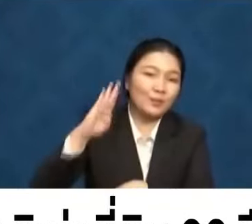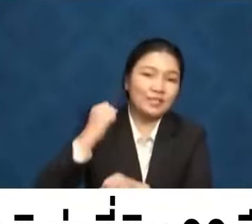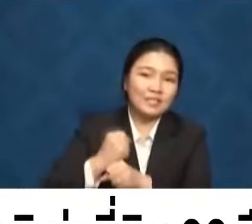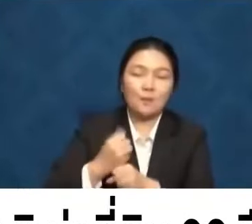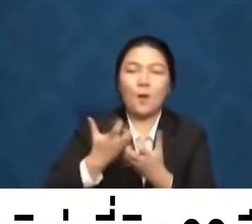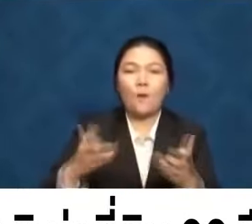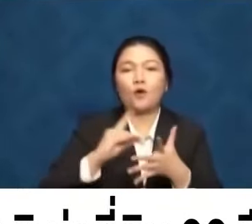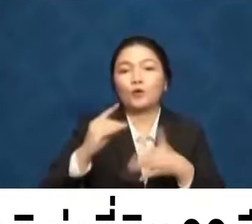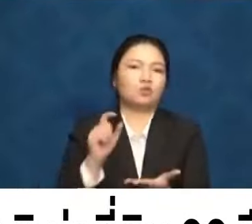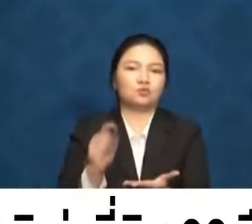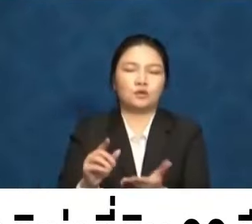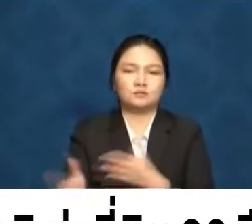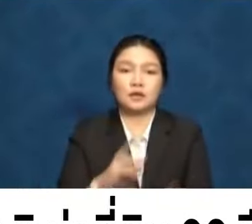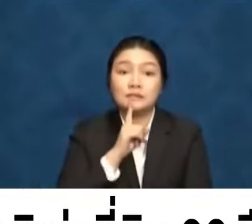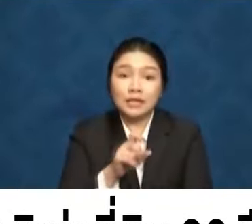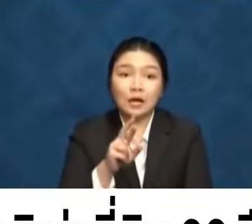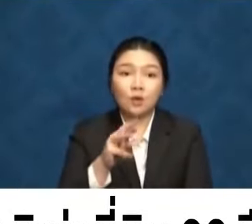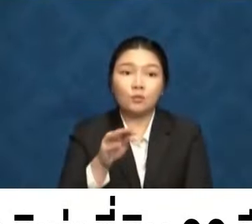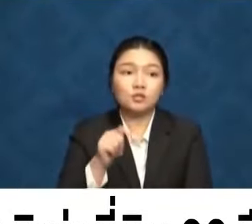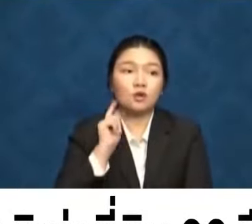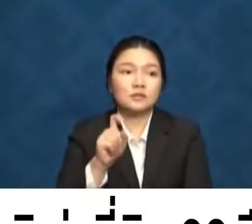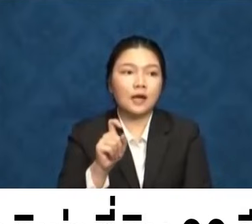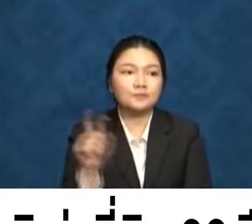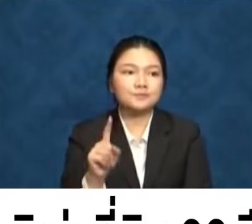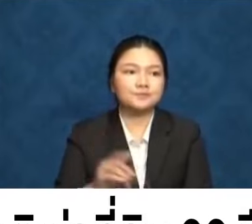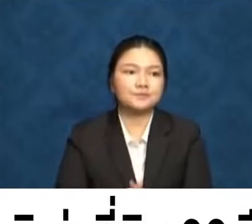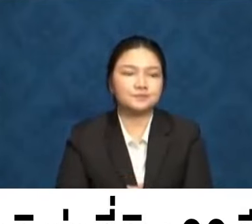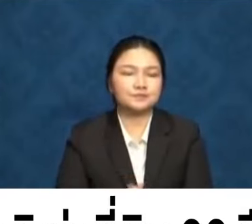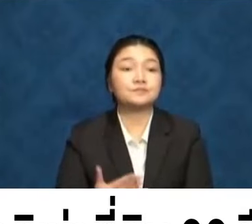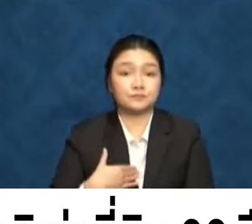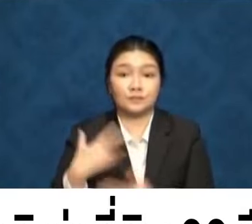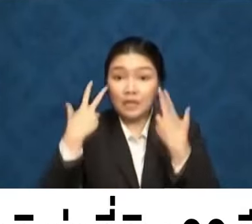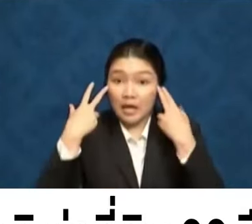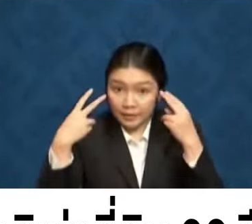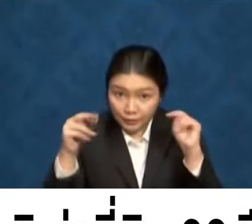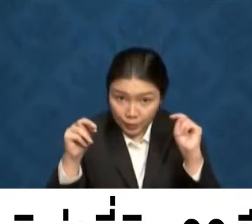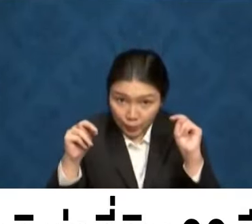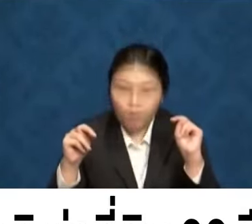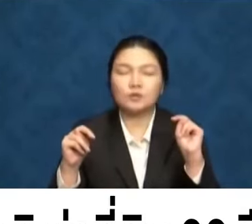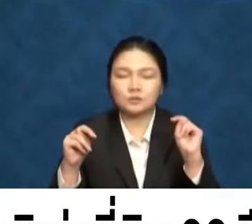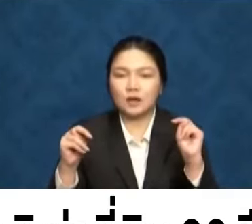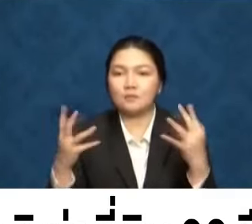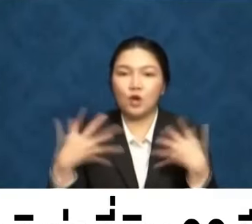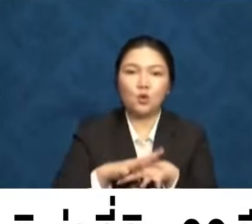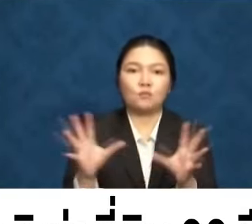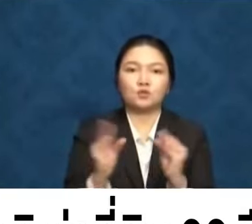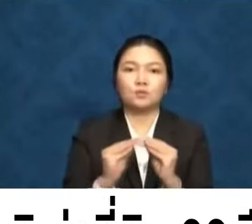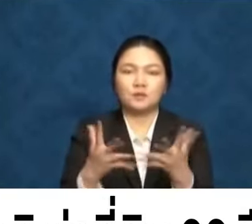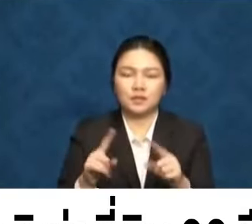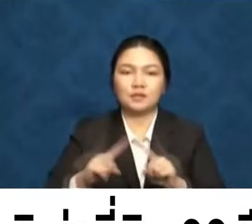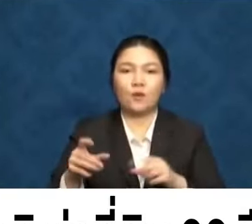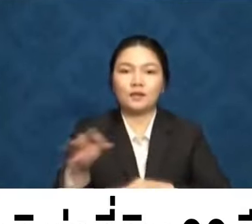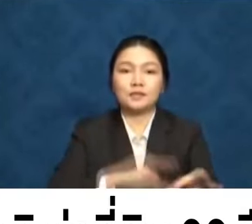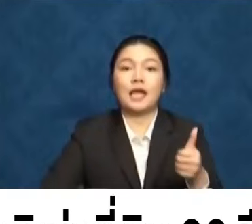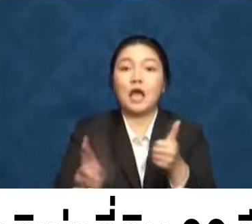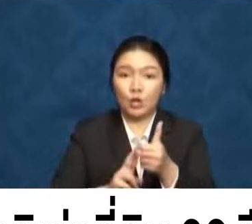บอกนะครับว่าการที่เปิดโอกาสให้ต่างชาติถือครองสิทธิ์คอนโดจาก 49 เป็น 75% และการถือคร